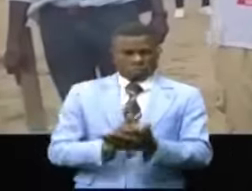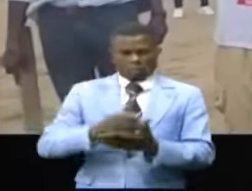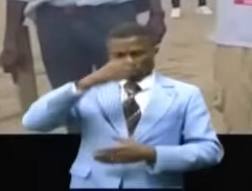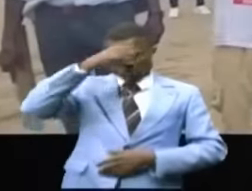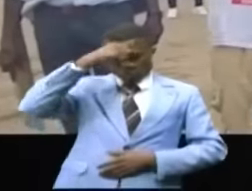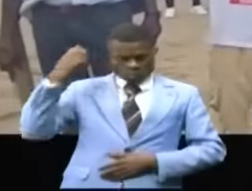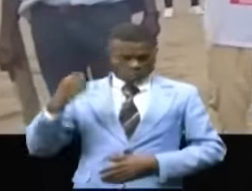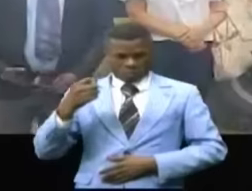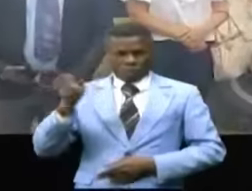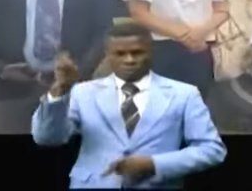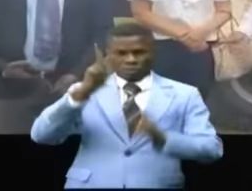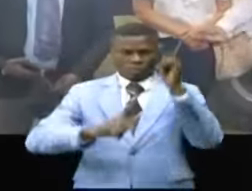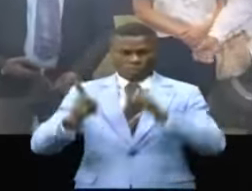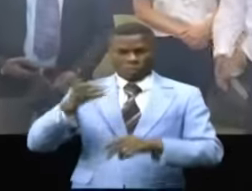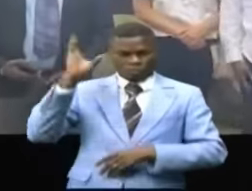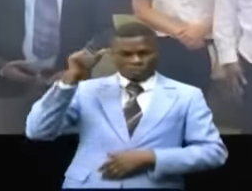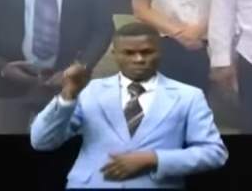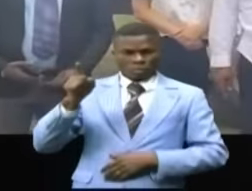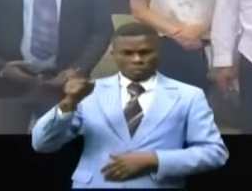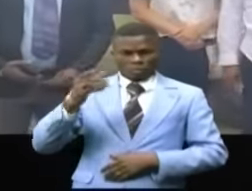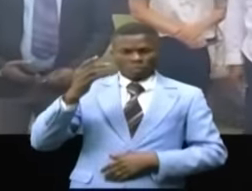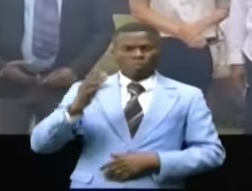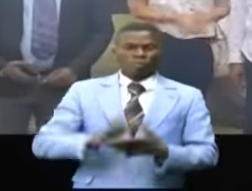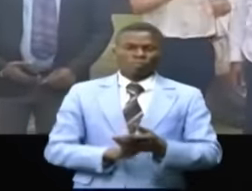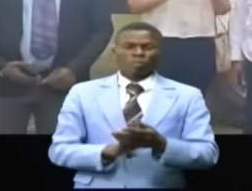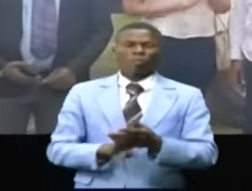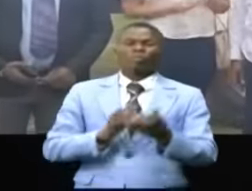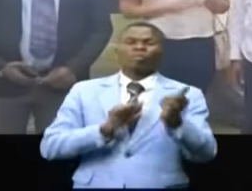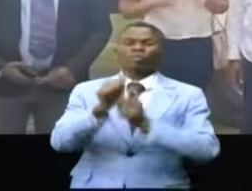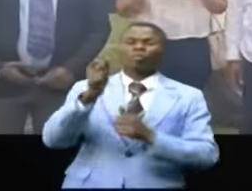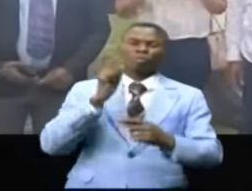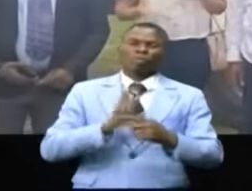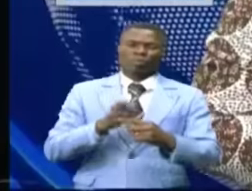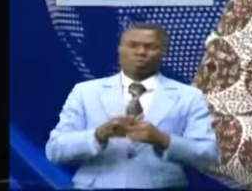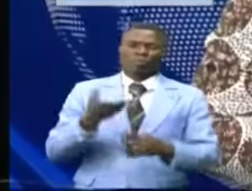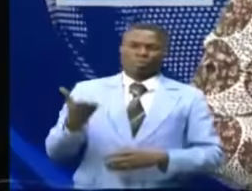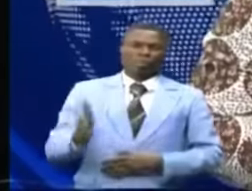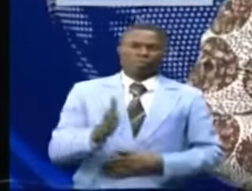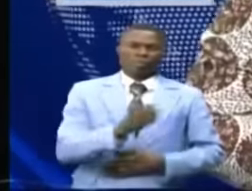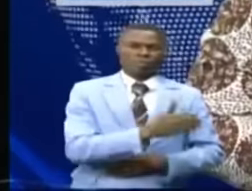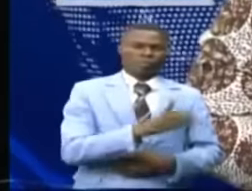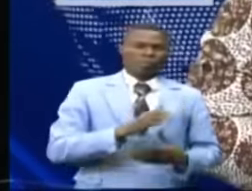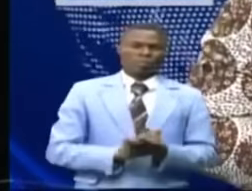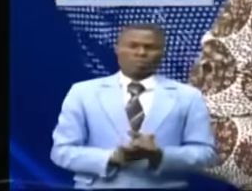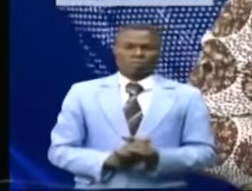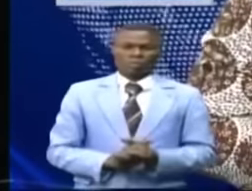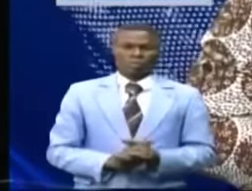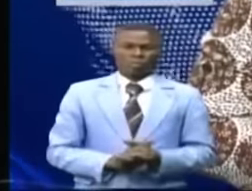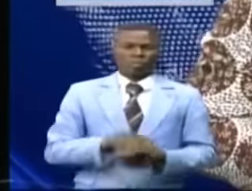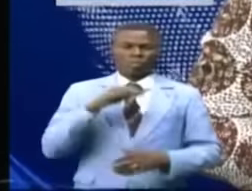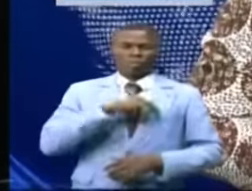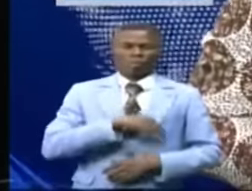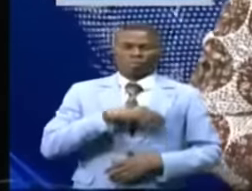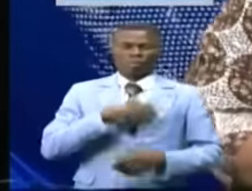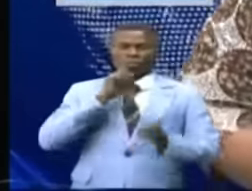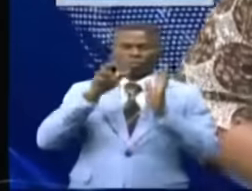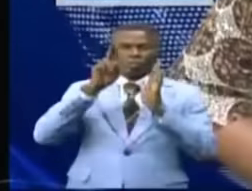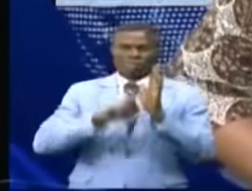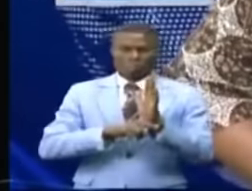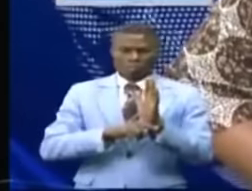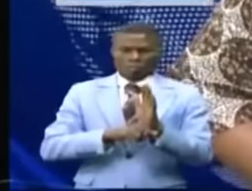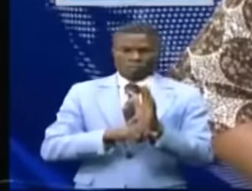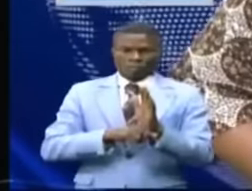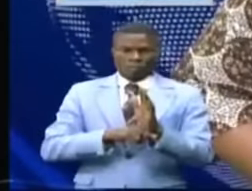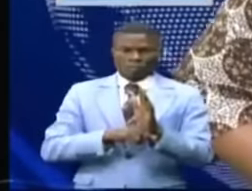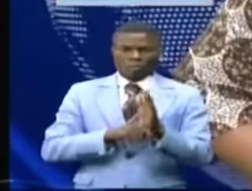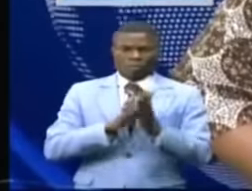calvaire des populations locales qui ne savaient plus à quel sein se vouer. Et parlons de cette mission parlementaire composée